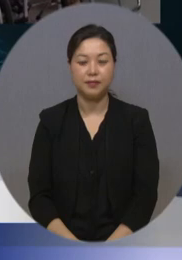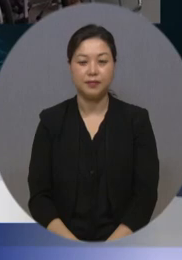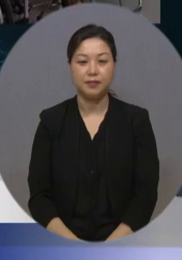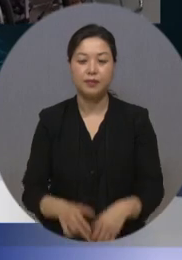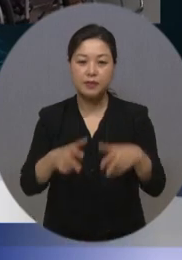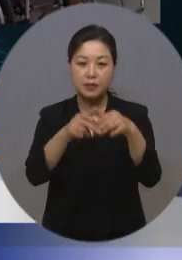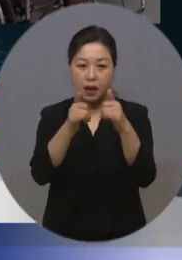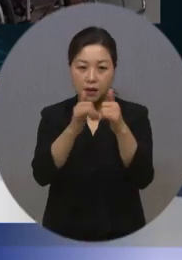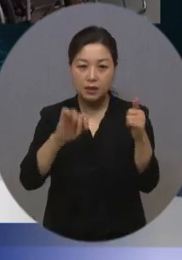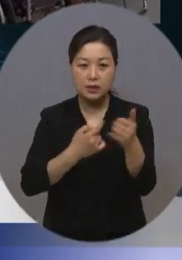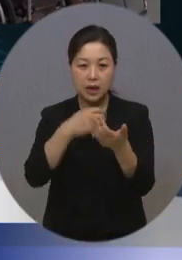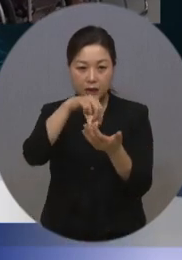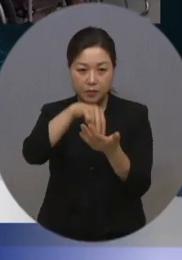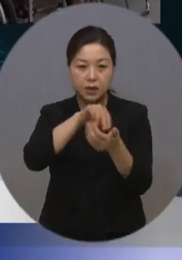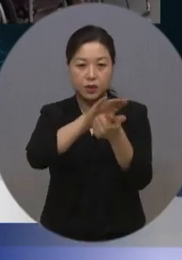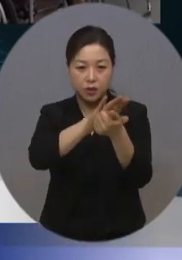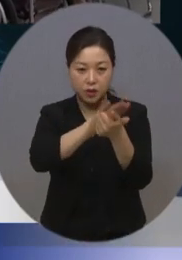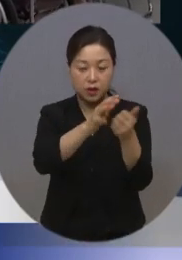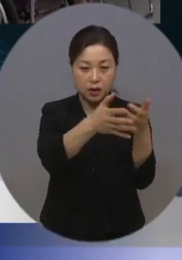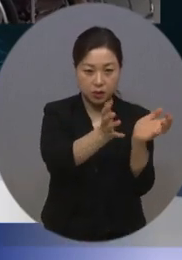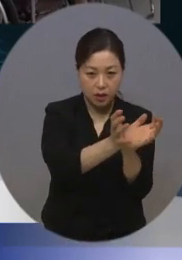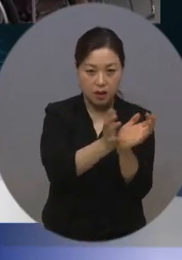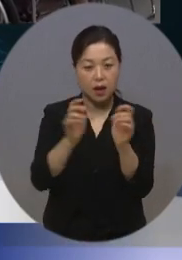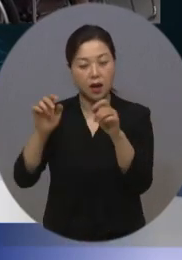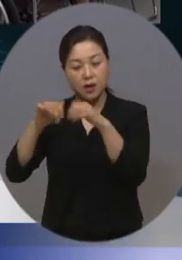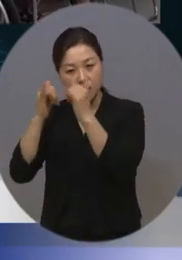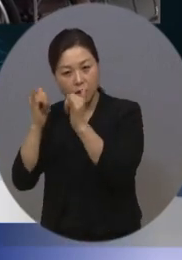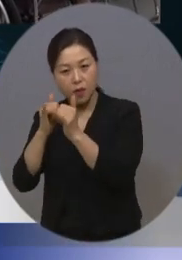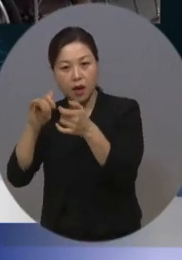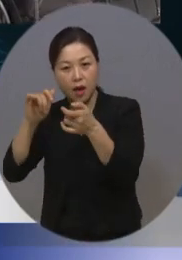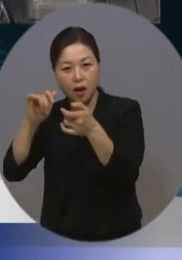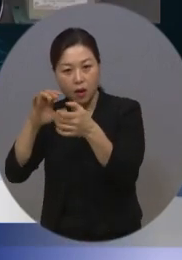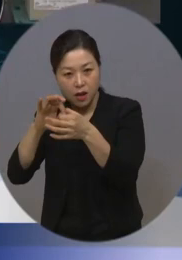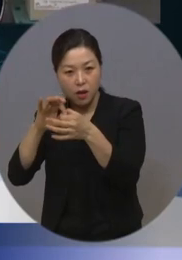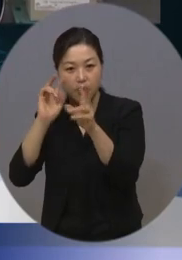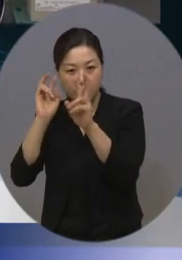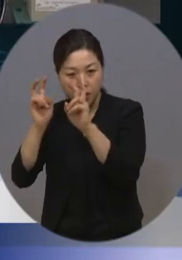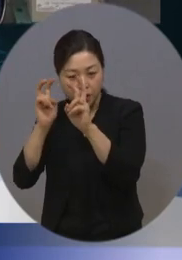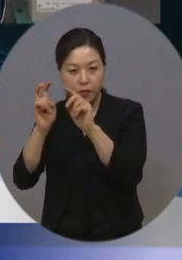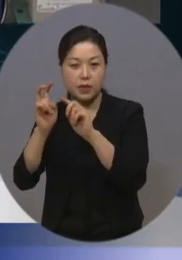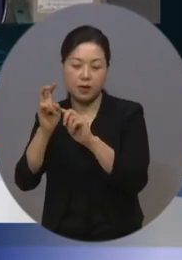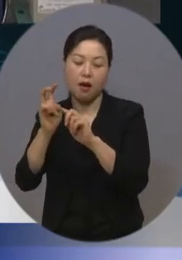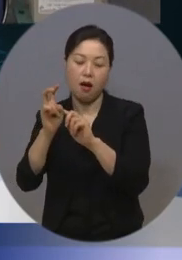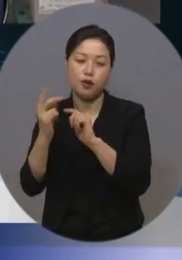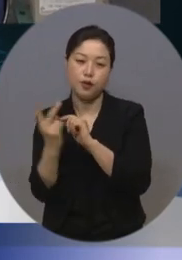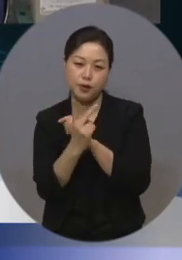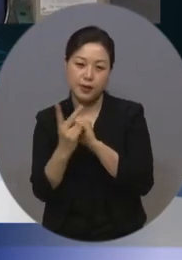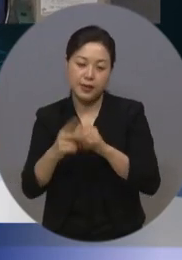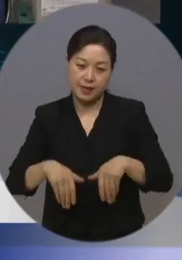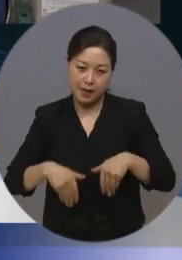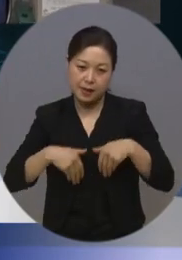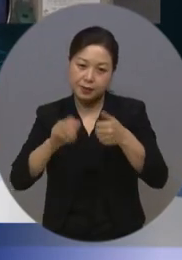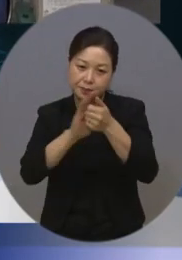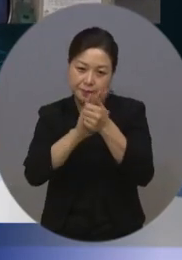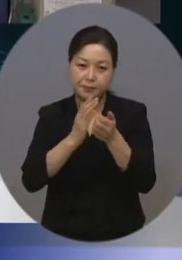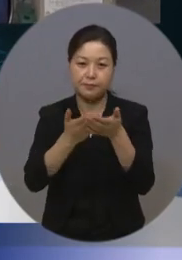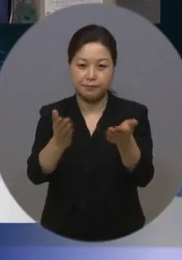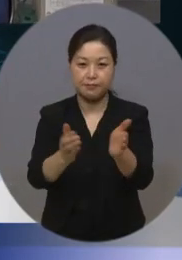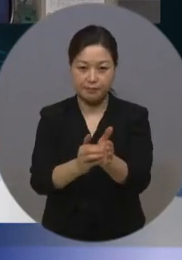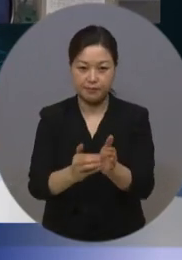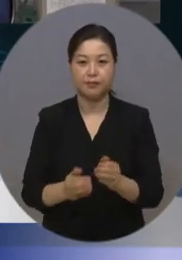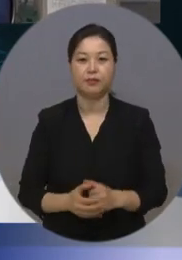장애인 자립을 지원하는 단체와 사회적 기업의 온정의 손길이 전해졌습니다 자세한 소식 정문성 기자가